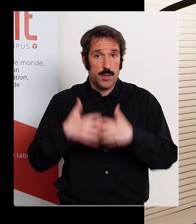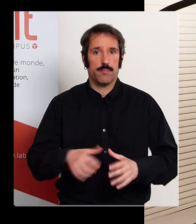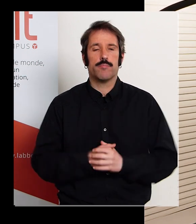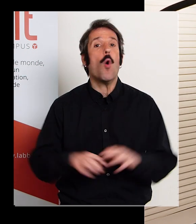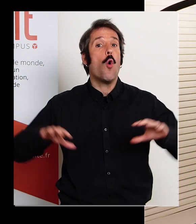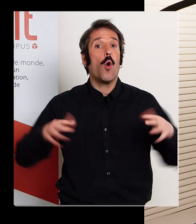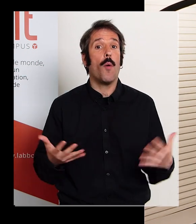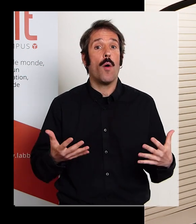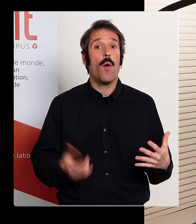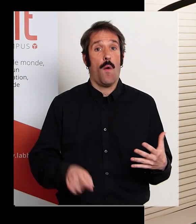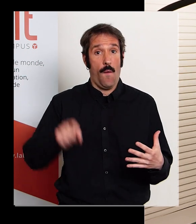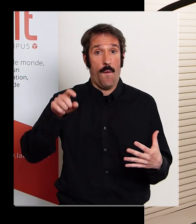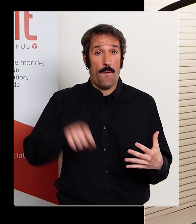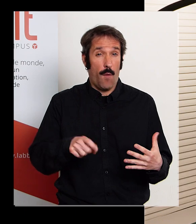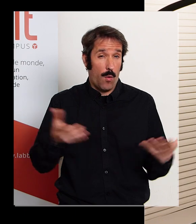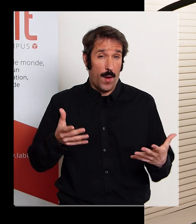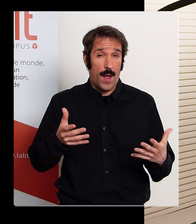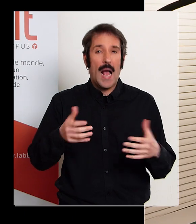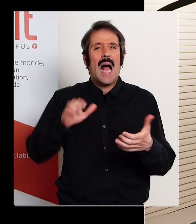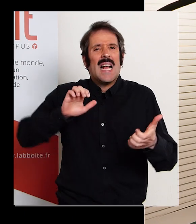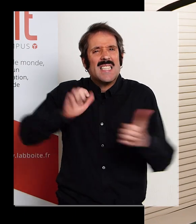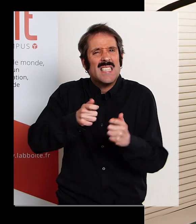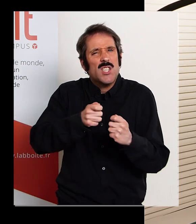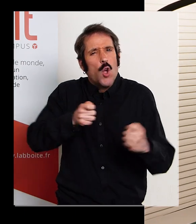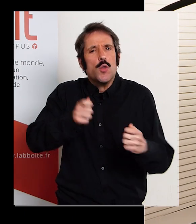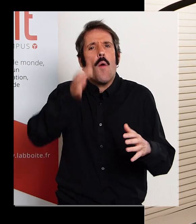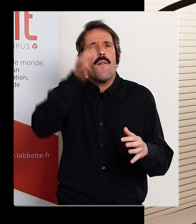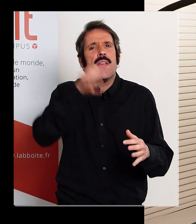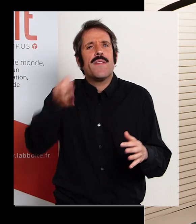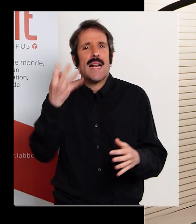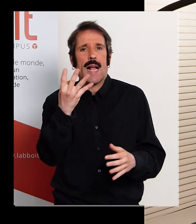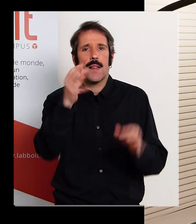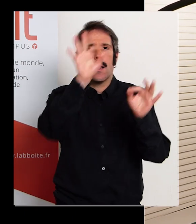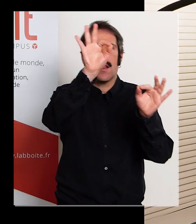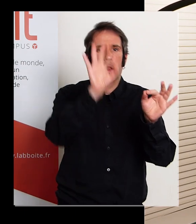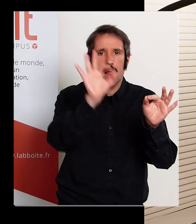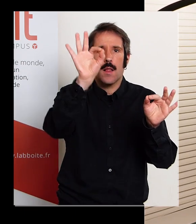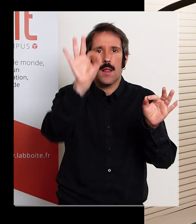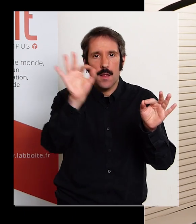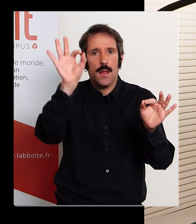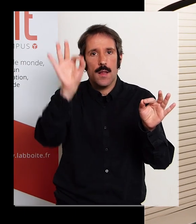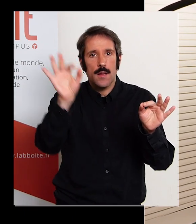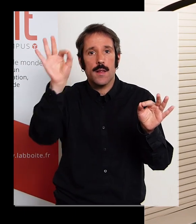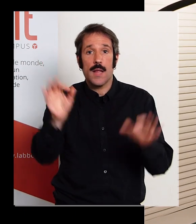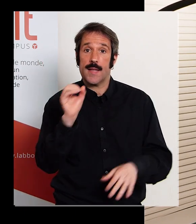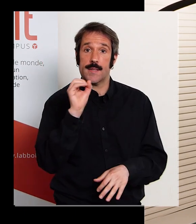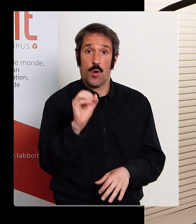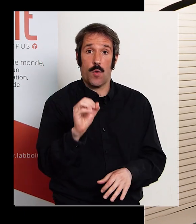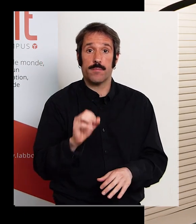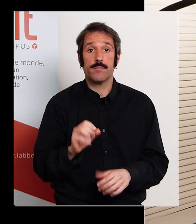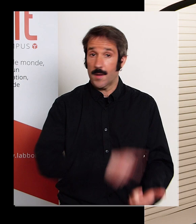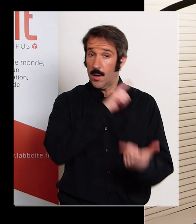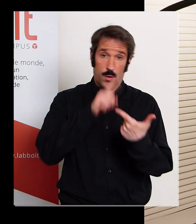préparer. Pour cela, il faut réduire la tension des 4 zones que nous allons utiliser à